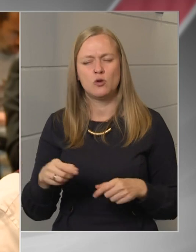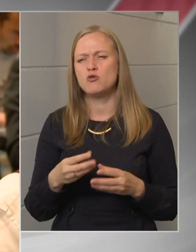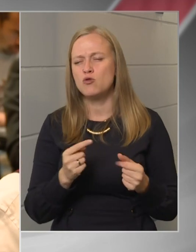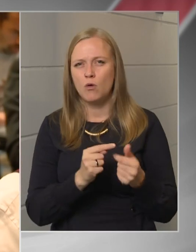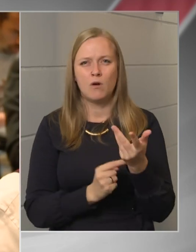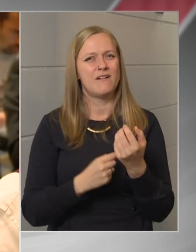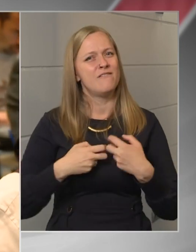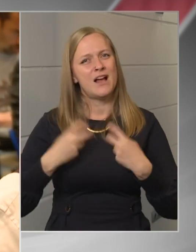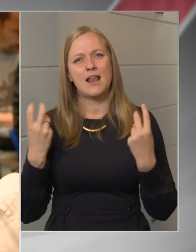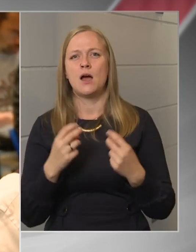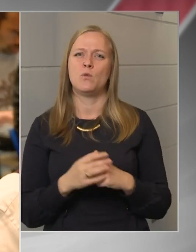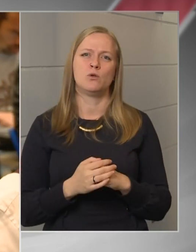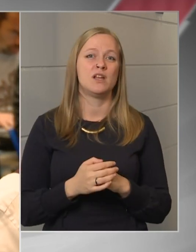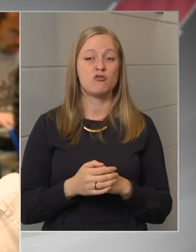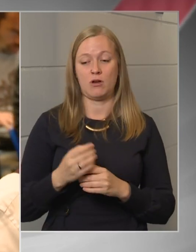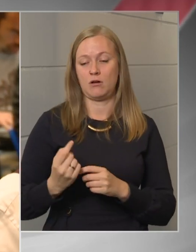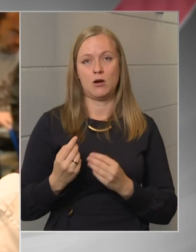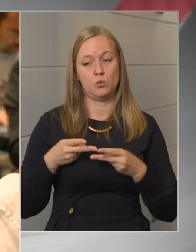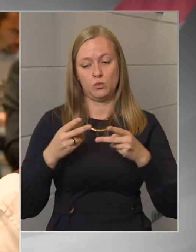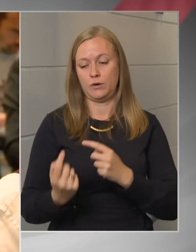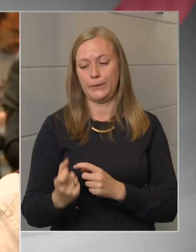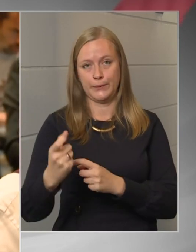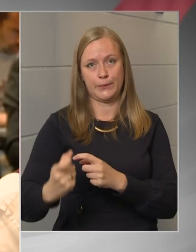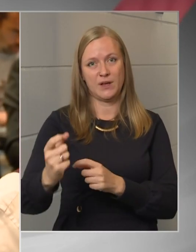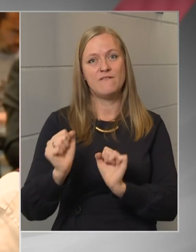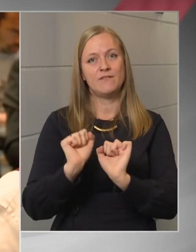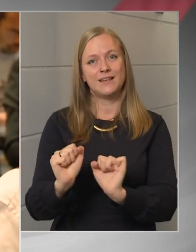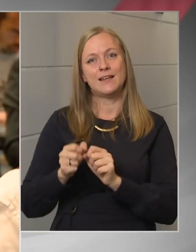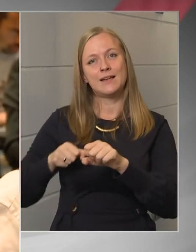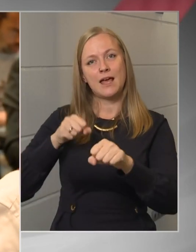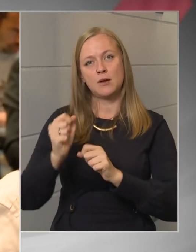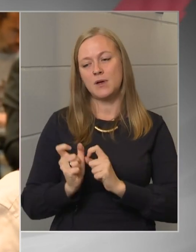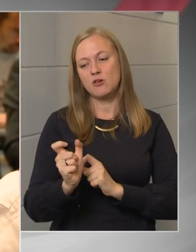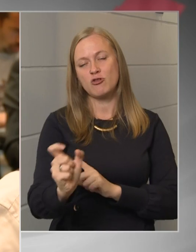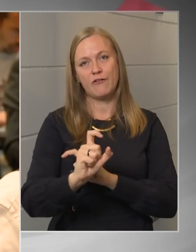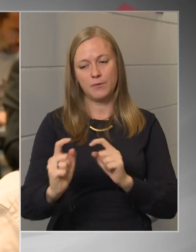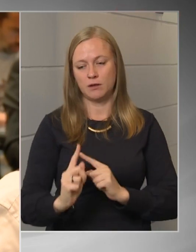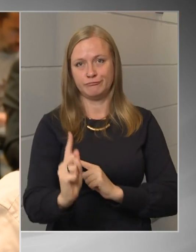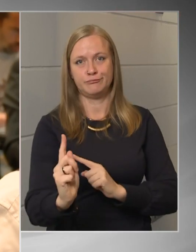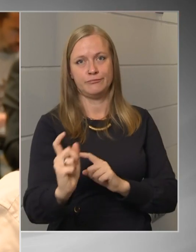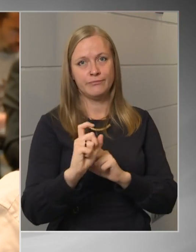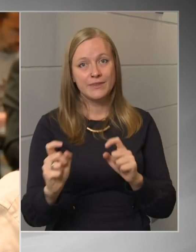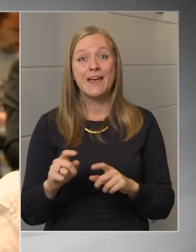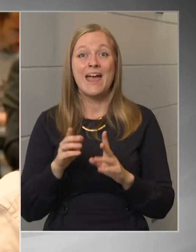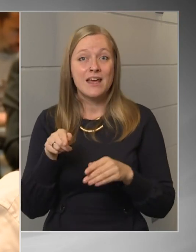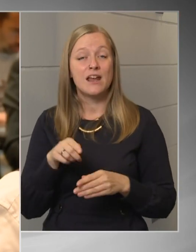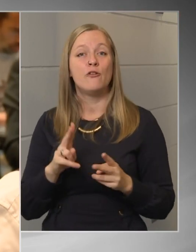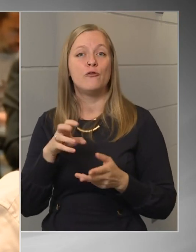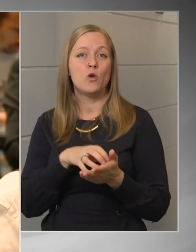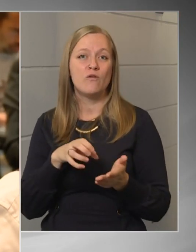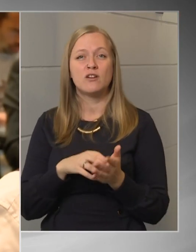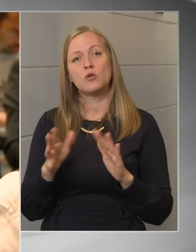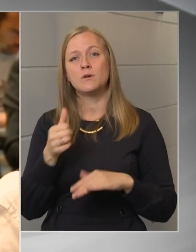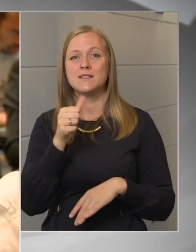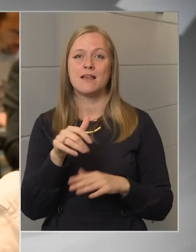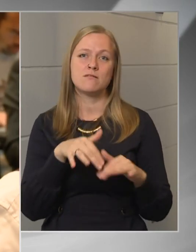a különféle elhelyezett karók miatt és a védett kerékpársávok miatt. Mindenre pedig jelentős összeget költött a főváros közel 100